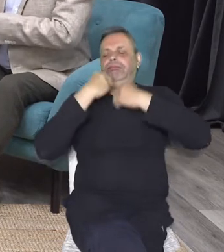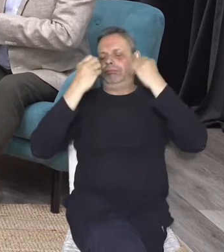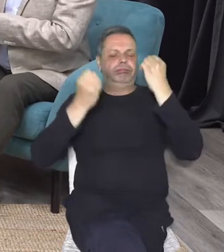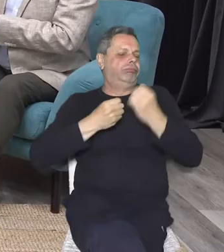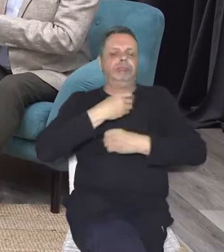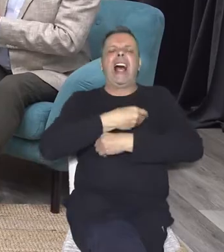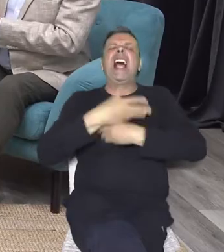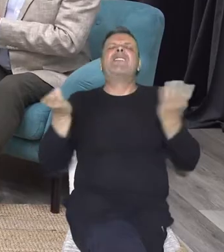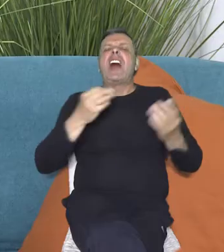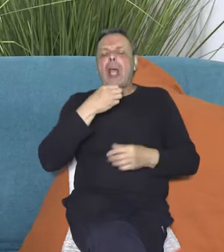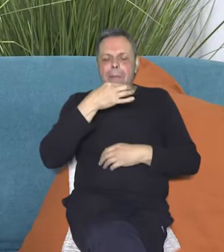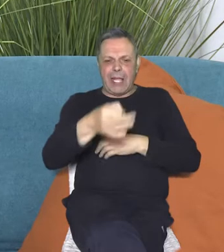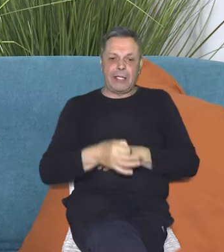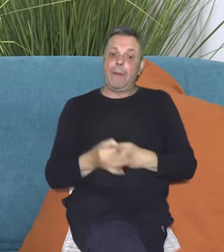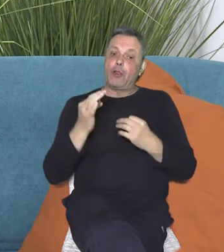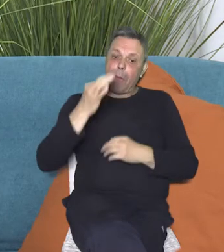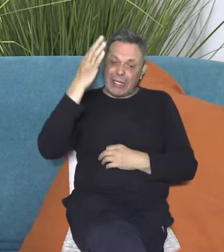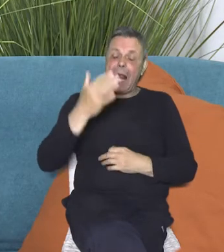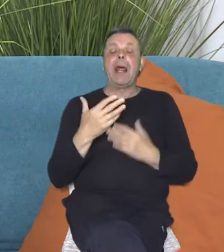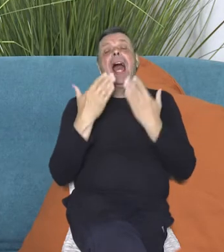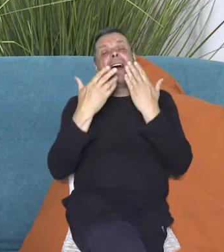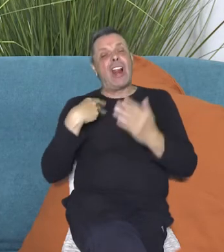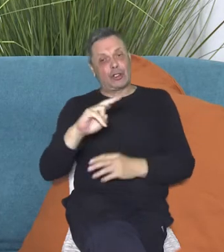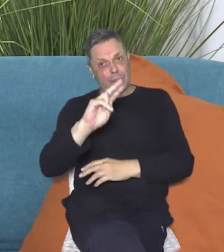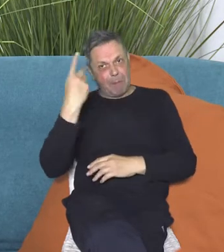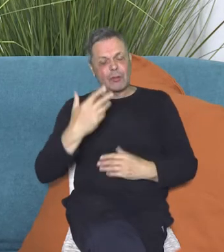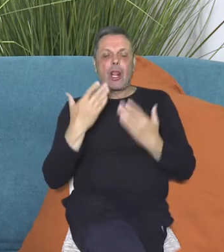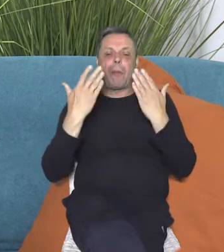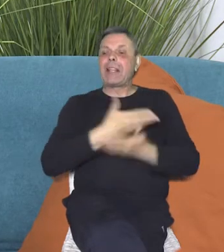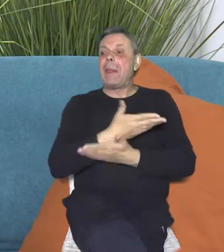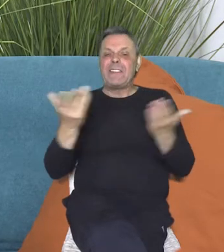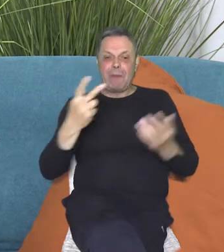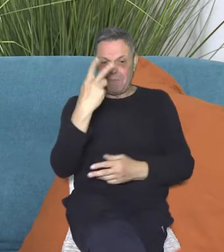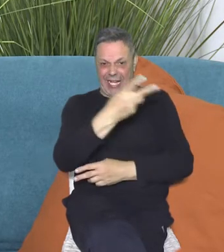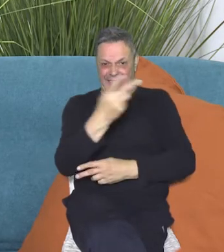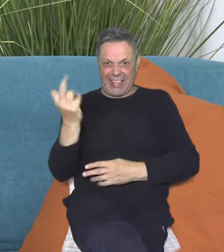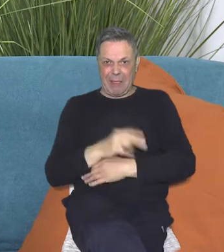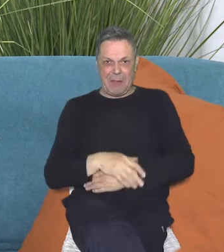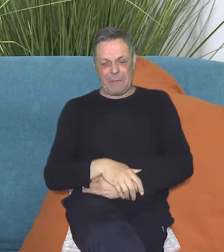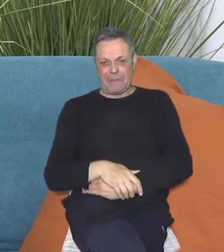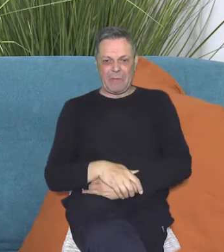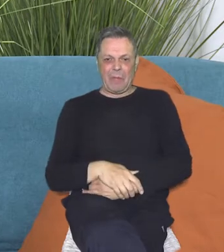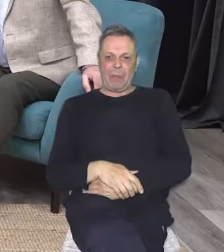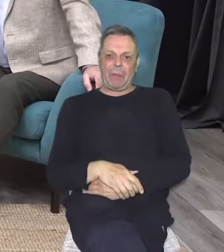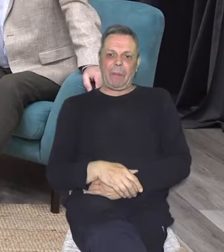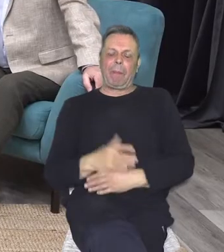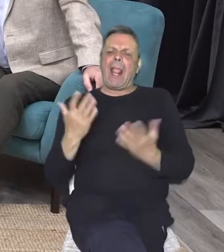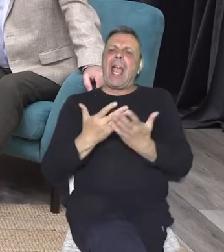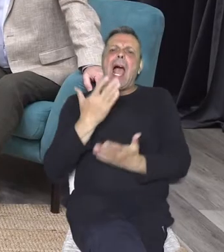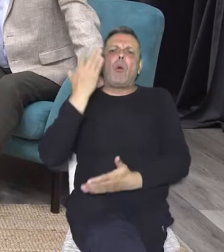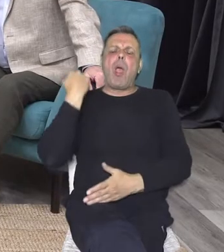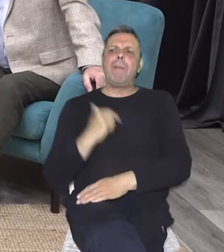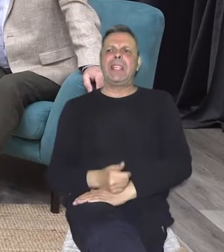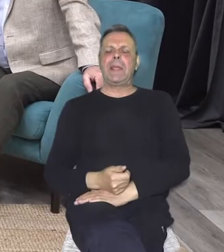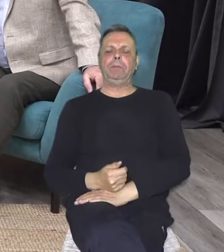dan, doktorice De Marin. Dobar dan. Hvala na pozivu i dobar dan svim gledateljima. Kako je